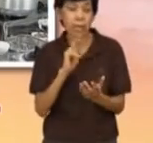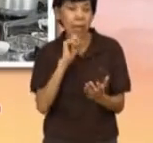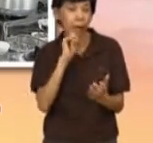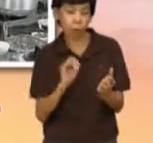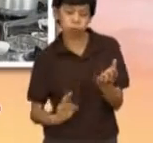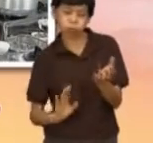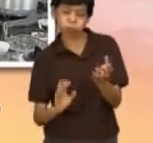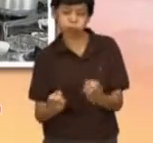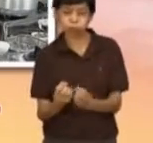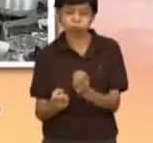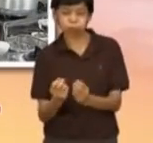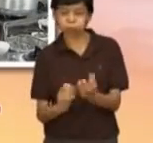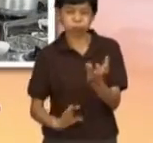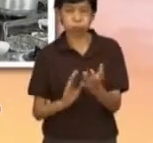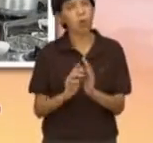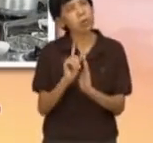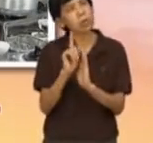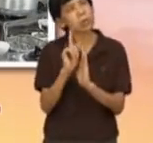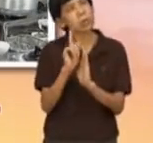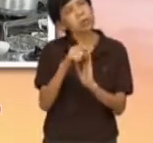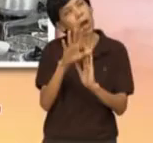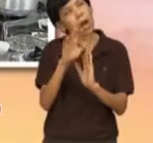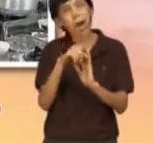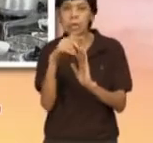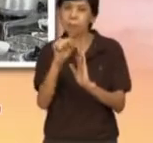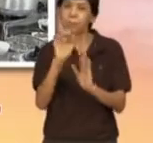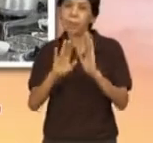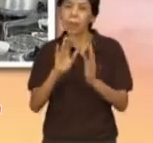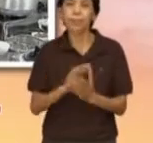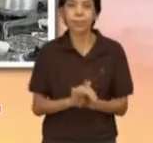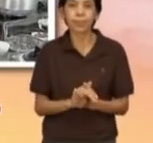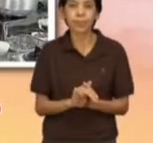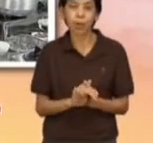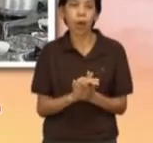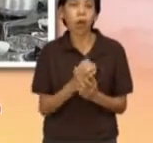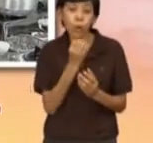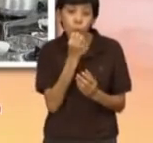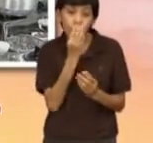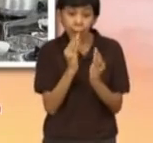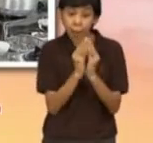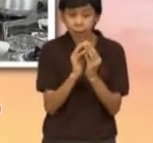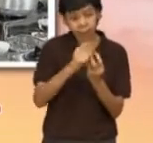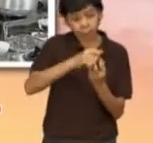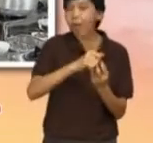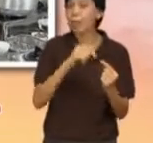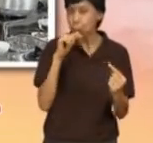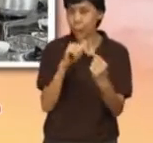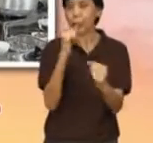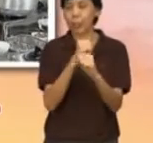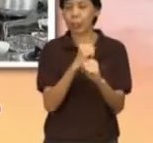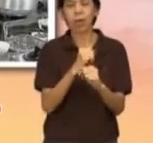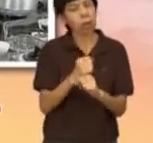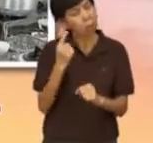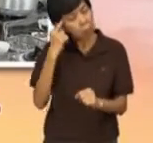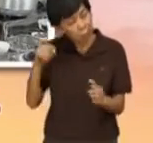นาทีนะฮะ เมื่อกี้ก็ผ่านไปประมาณ 5-10 นาทีนะคะ เพราะเราทำดอกไม้กันก็พอดี พอดีเลยนะคะ นะคะ แล้วจะทราบได้ไงคะว่า